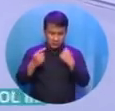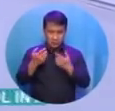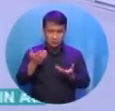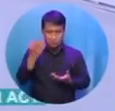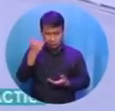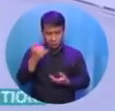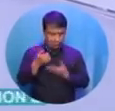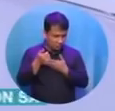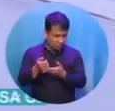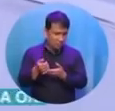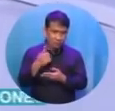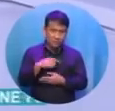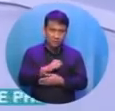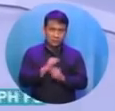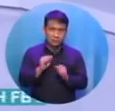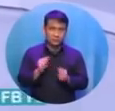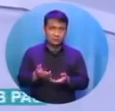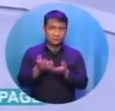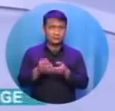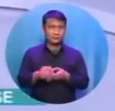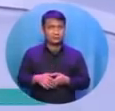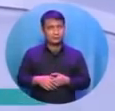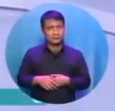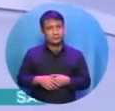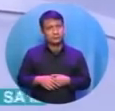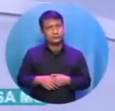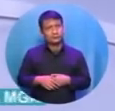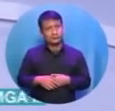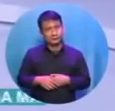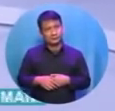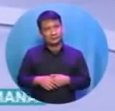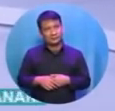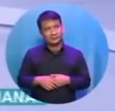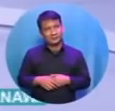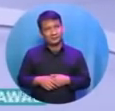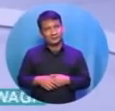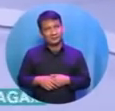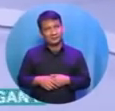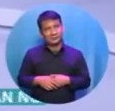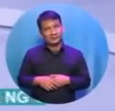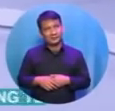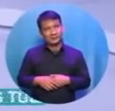dahil natutuwa kayo. Okay na, girls. Pwede na kayong... Okay. Kasi may